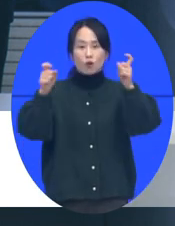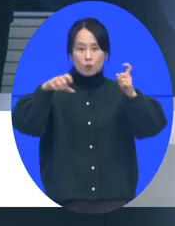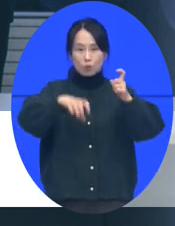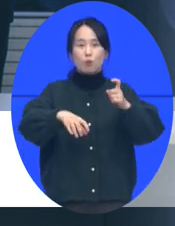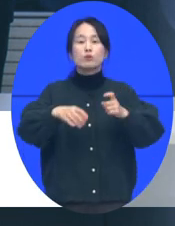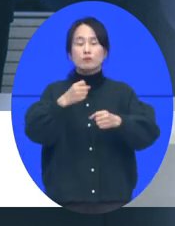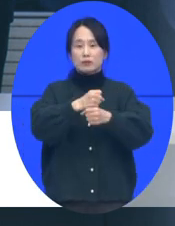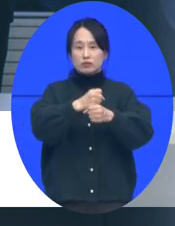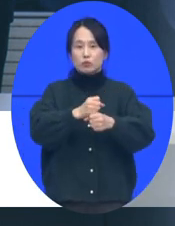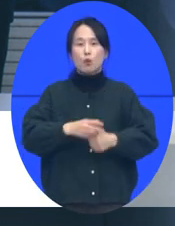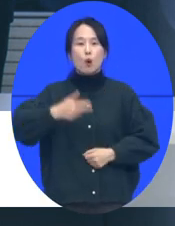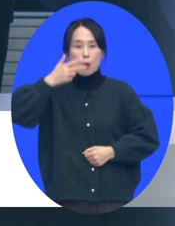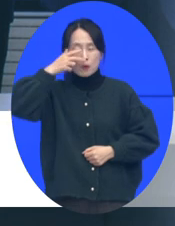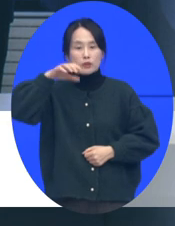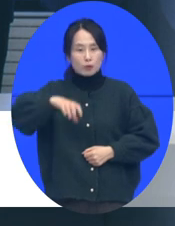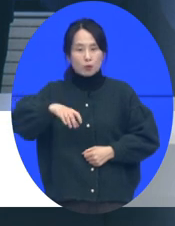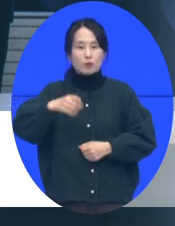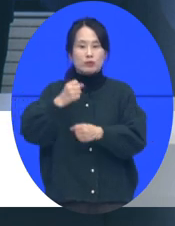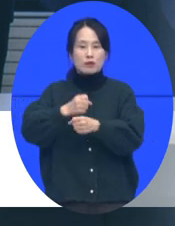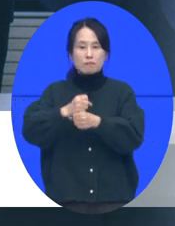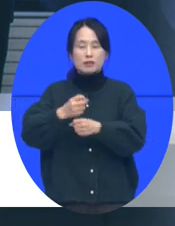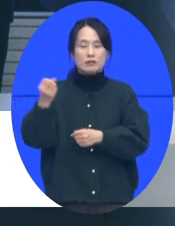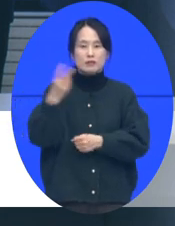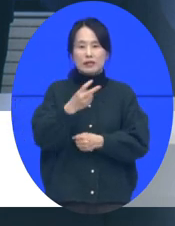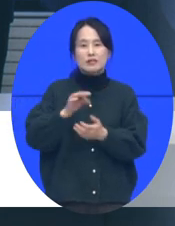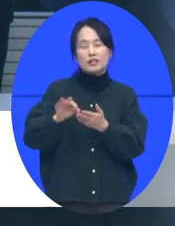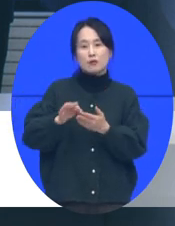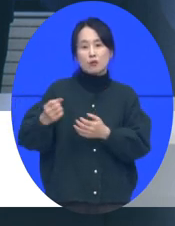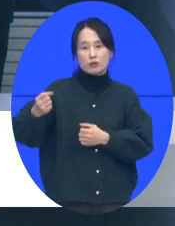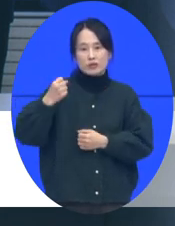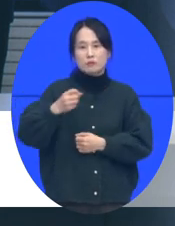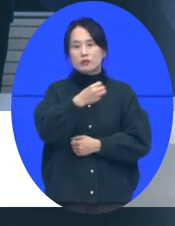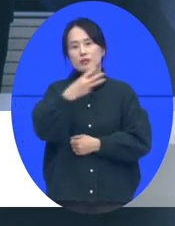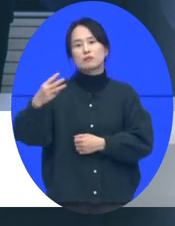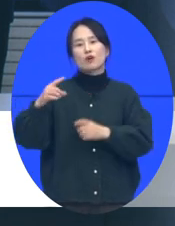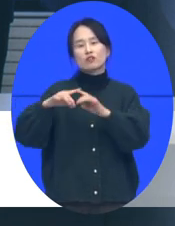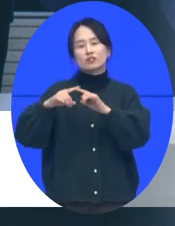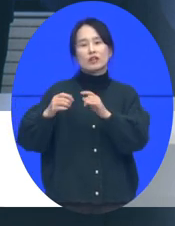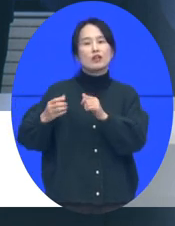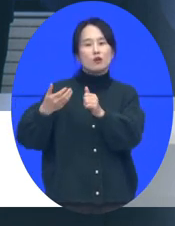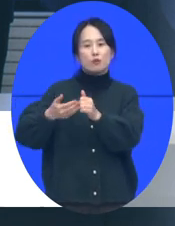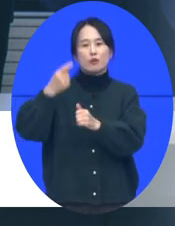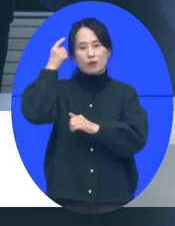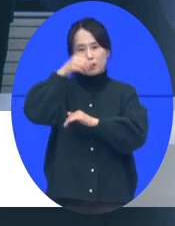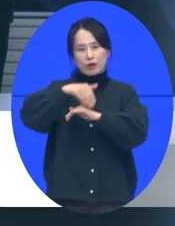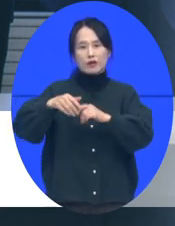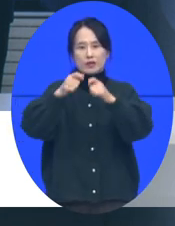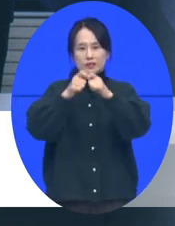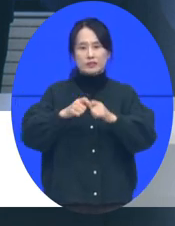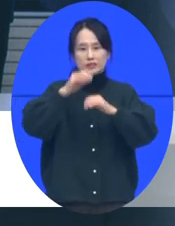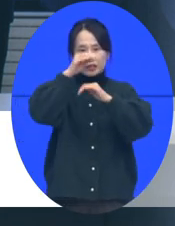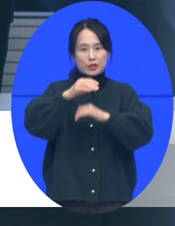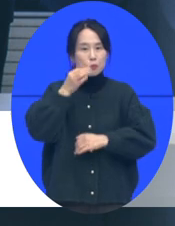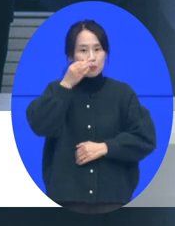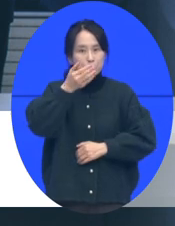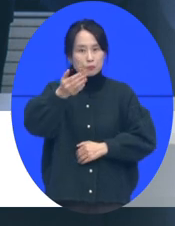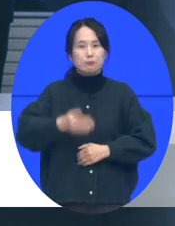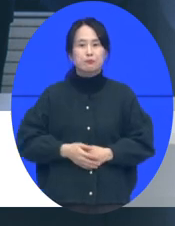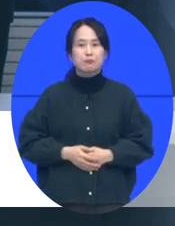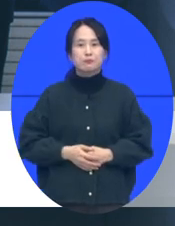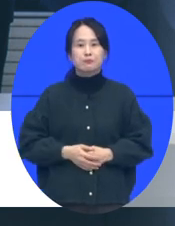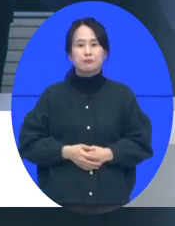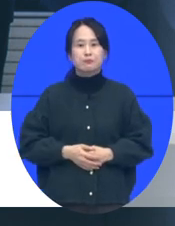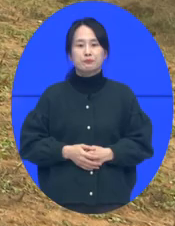만들어지고 평택의 아리백 산단에서 생산되는 재생에너지는 삼성전자에 공급하기로 했습니다. 자세한 내용 최창순 기자가